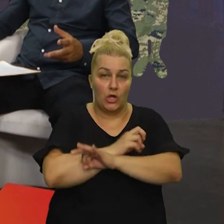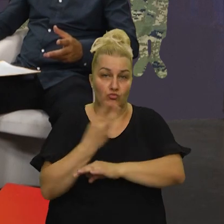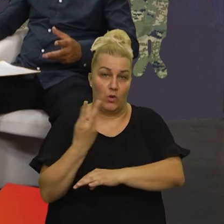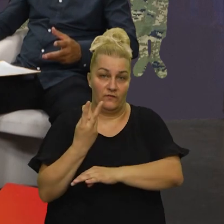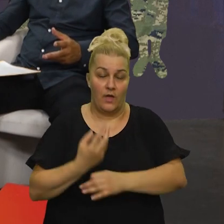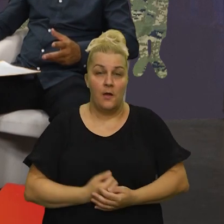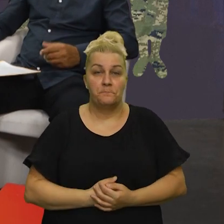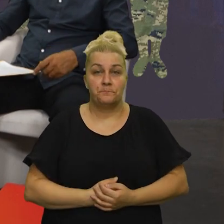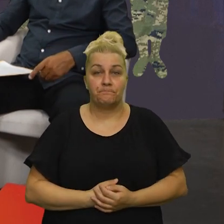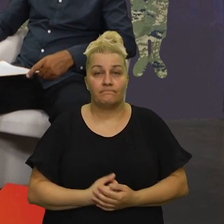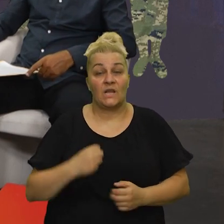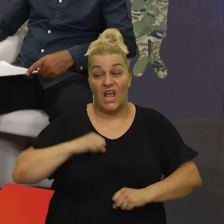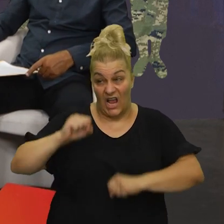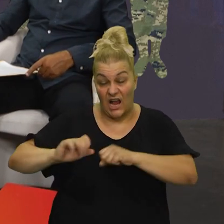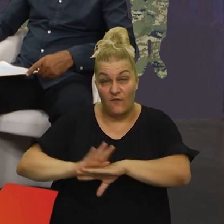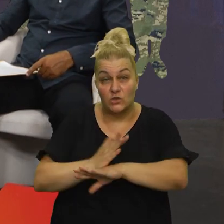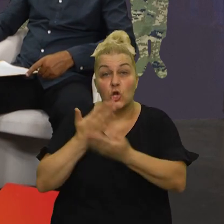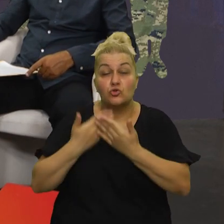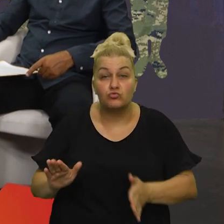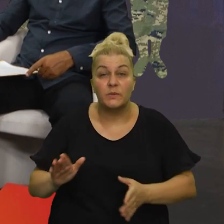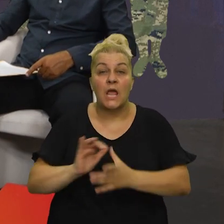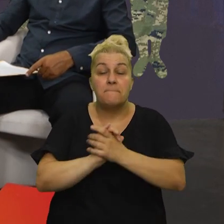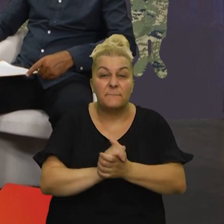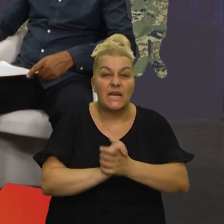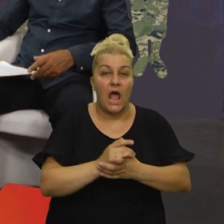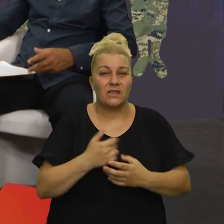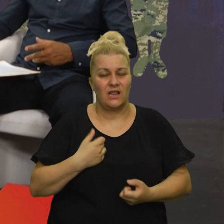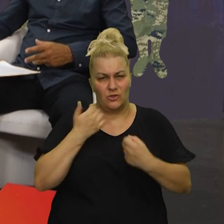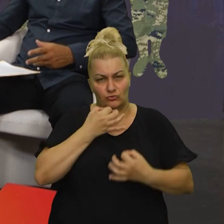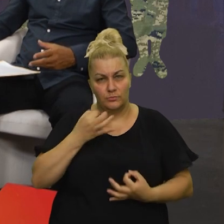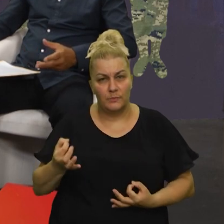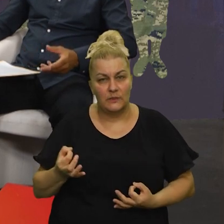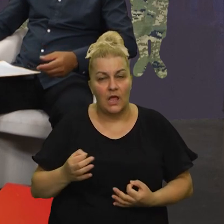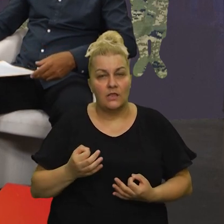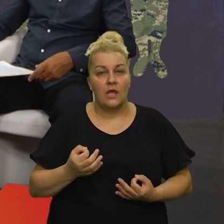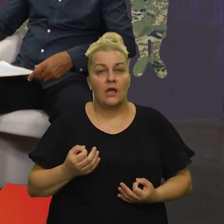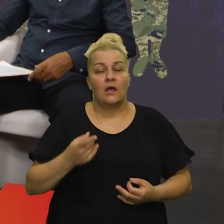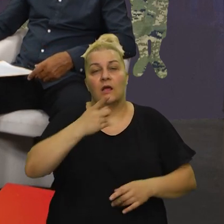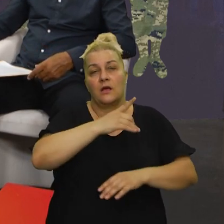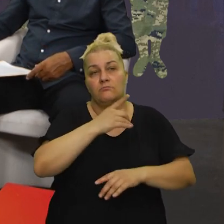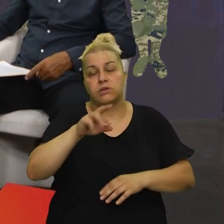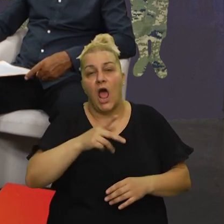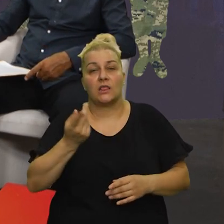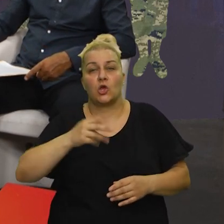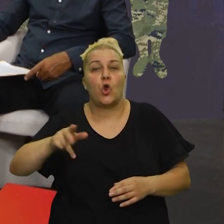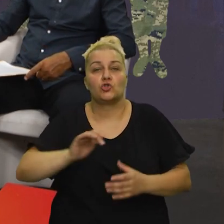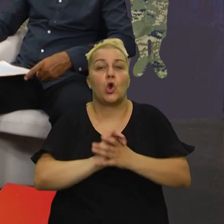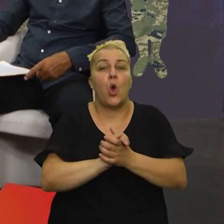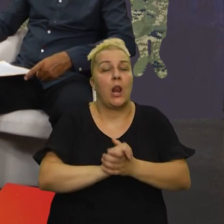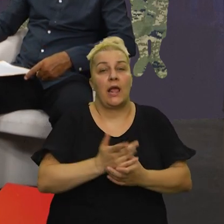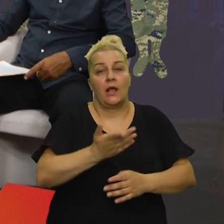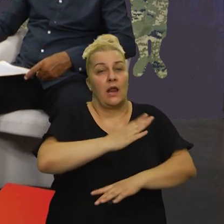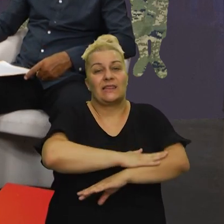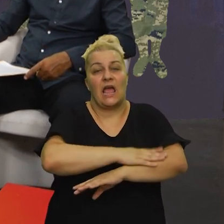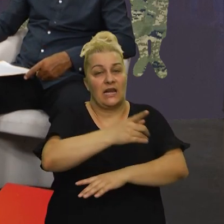ne treba ni pitati kakav je osjećaj izgubiti prijatelja, suborca, brata, rođaka na terenu, vašeg kolegu iz druge